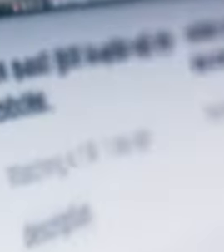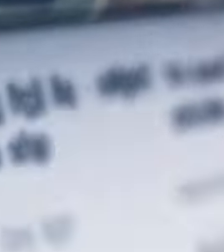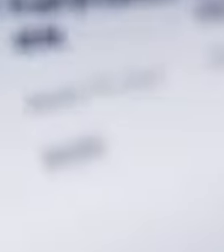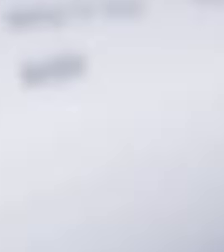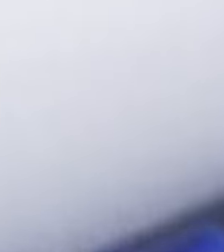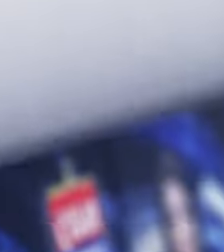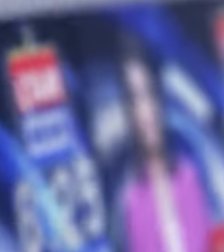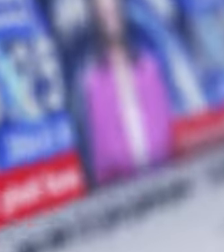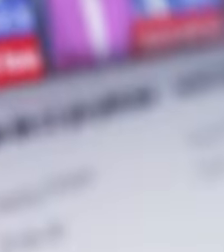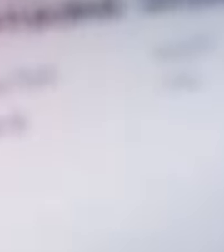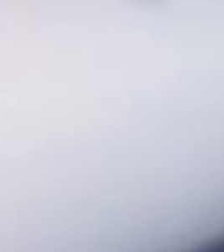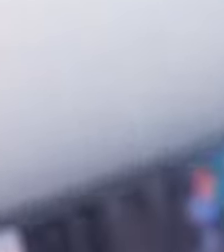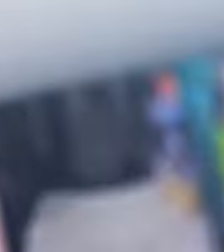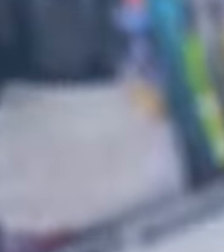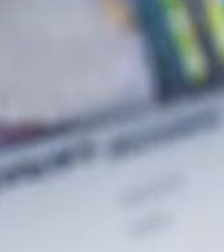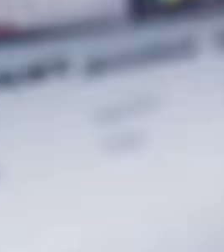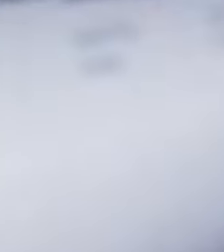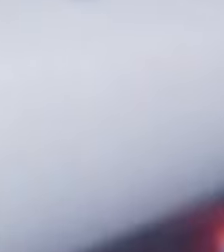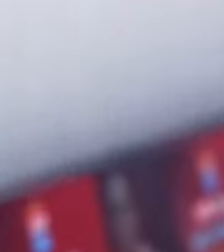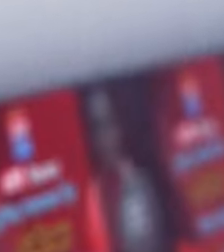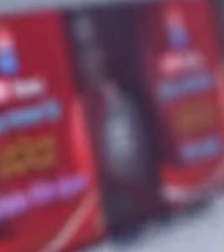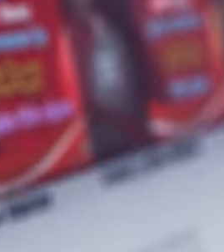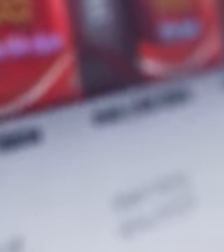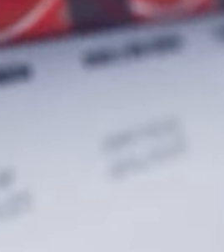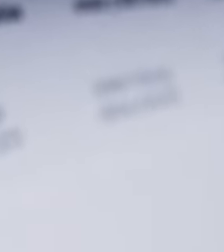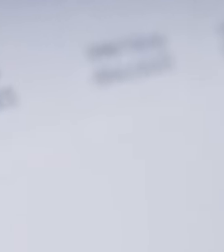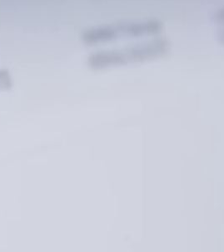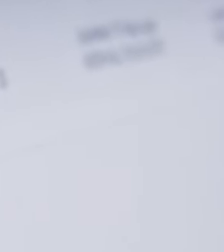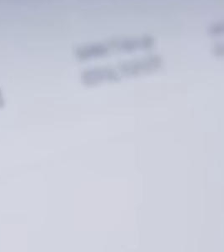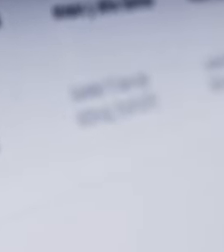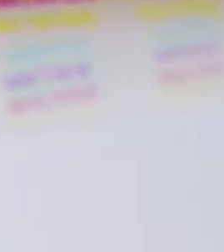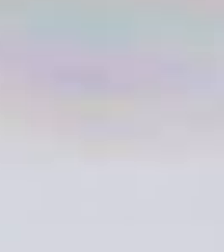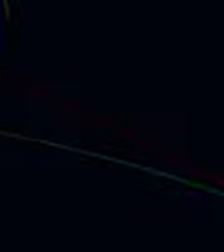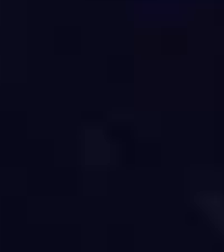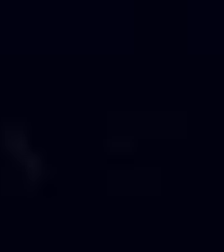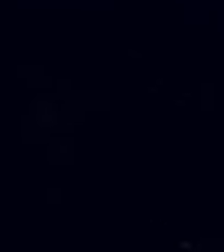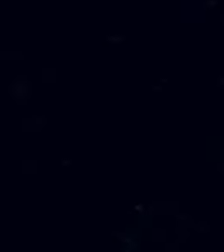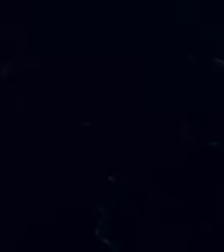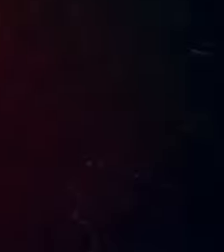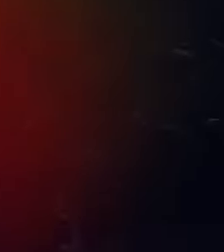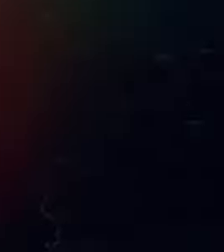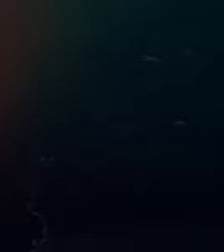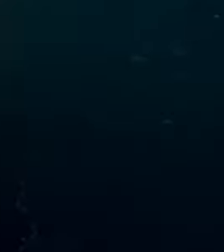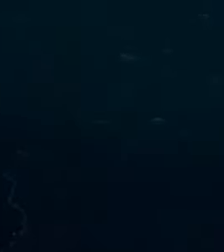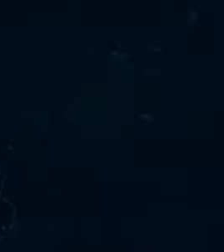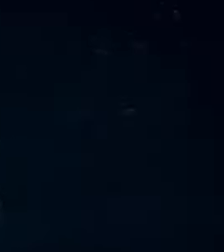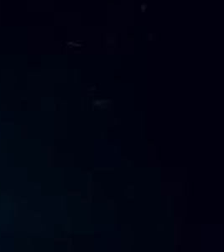ඇසිල්ලෙන් දැනගන්න දසත YouTube නාලිකාව සබ්ස්ක්‍රයිබ් කරන්න.